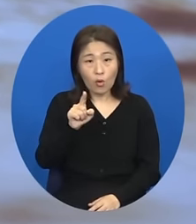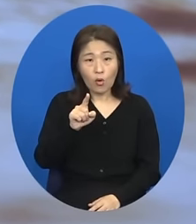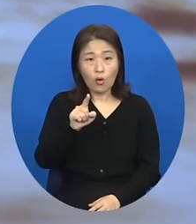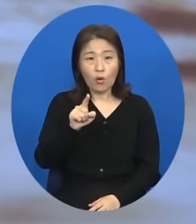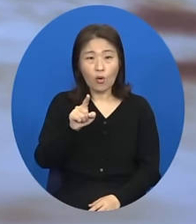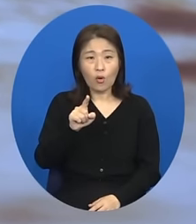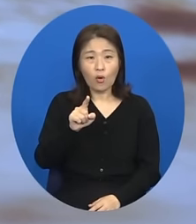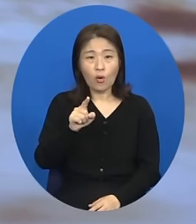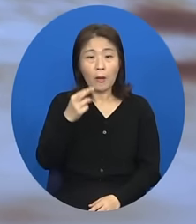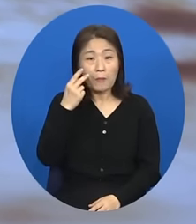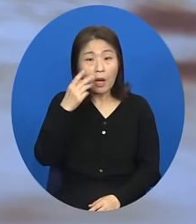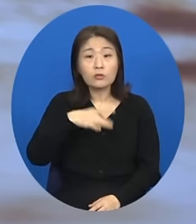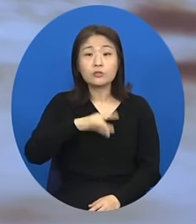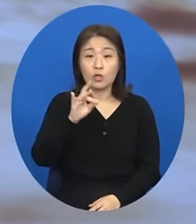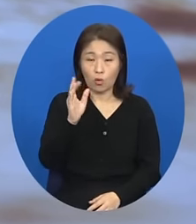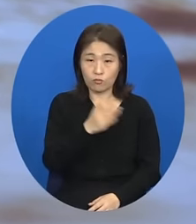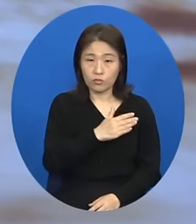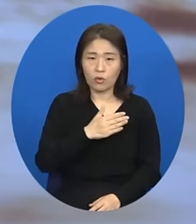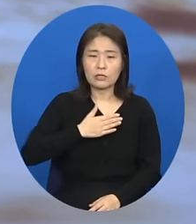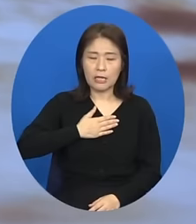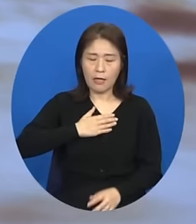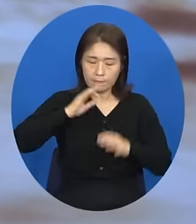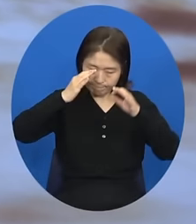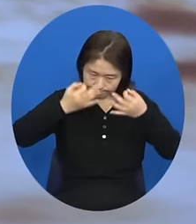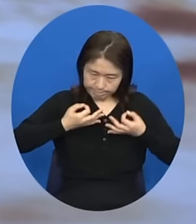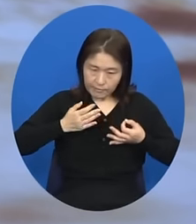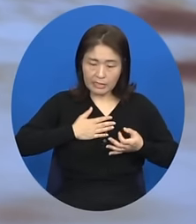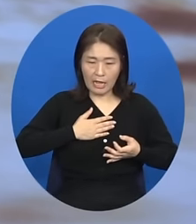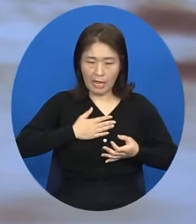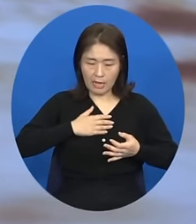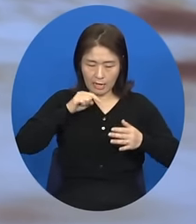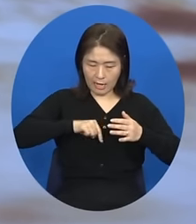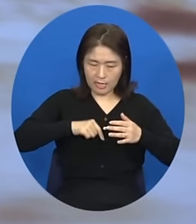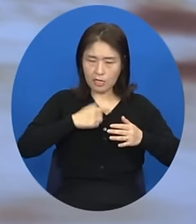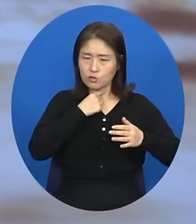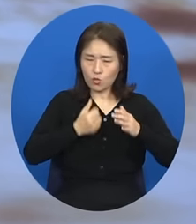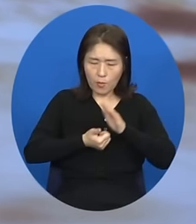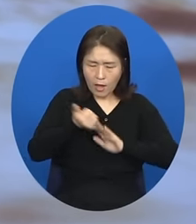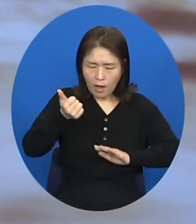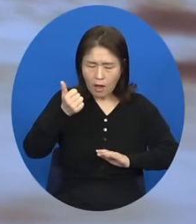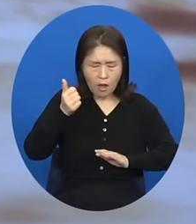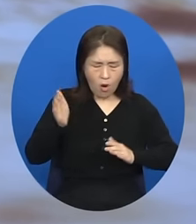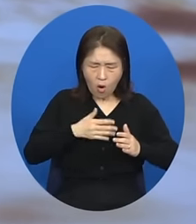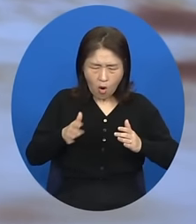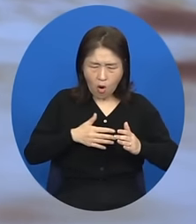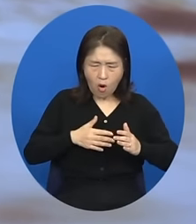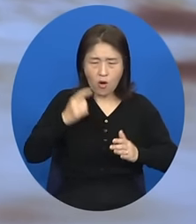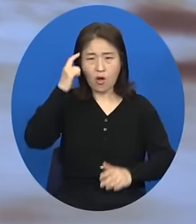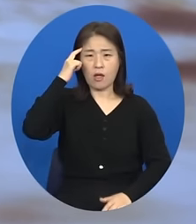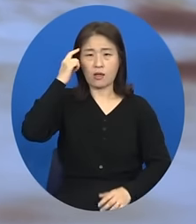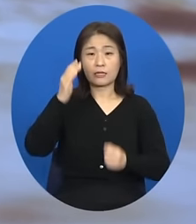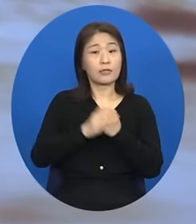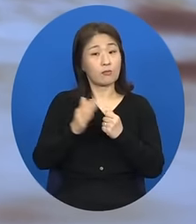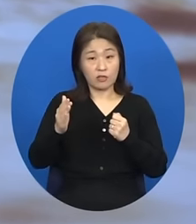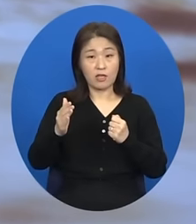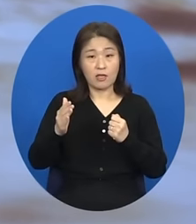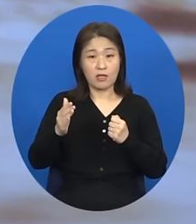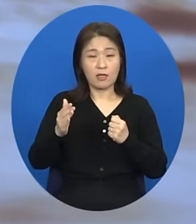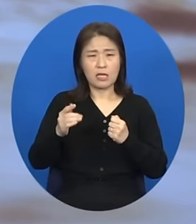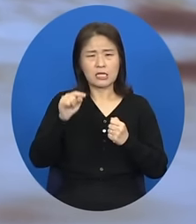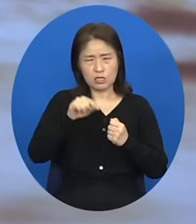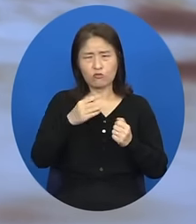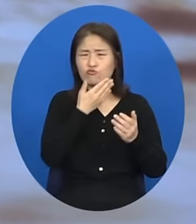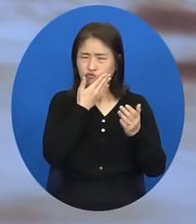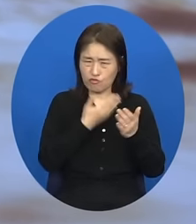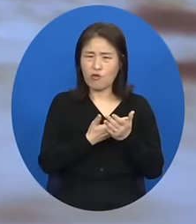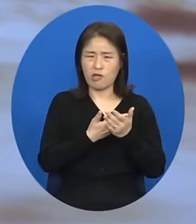애초에 자기에게 소망이 없는 것을 깨닫기 때문이에요. 이것을 깨닫는 것이 중요합니다.